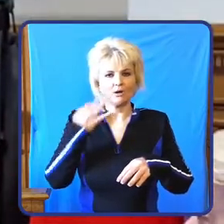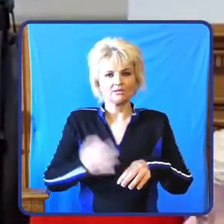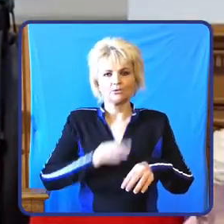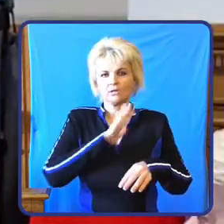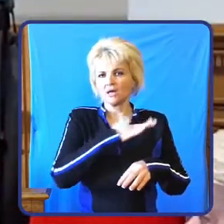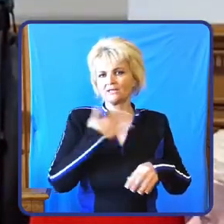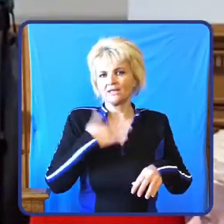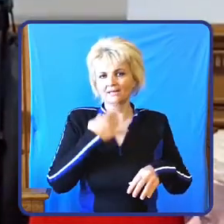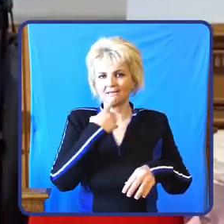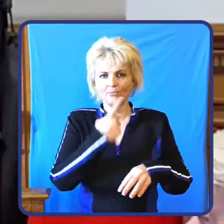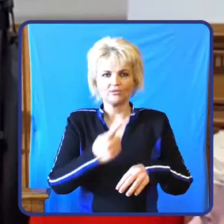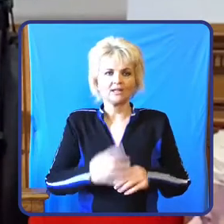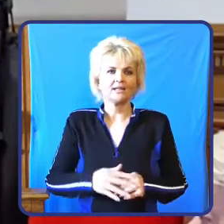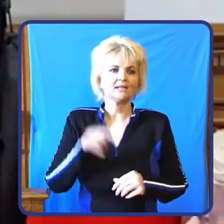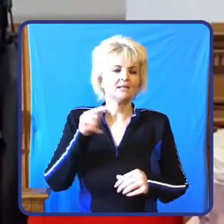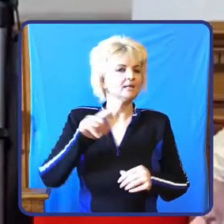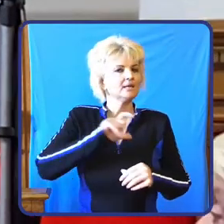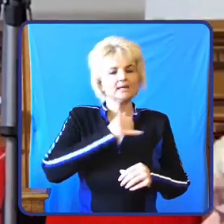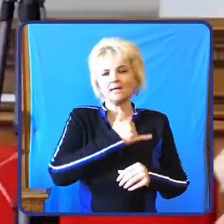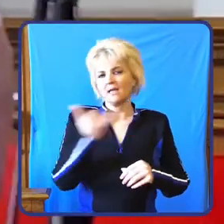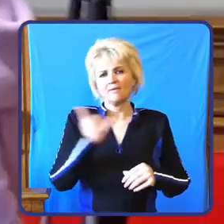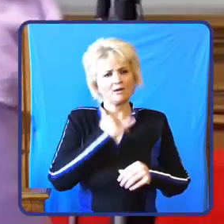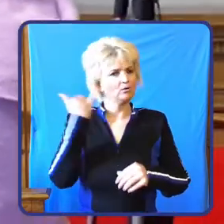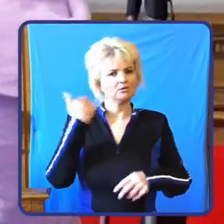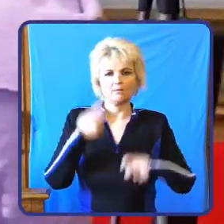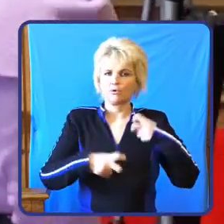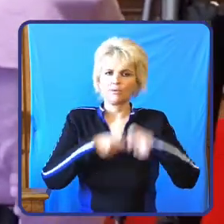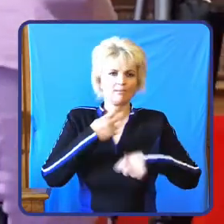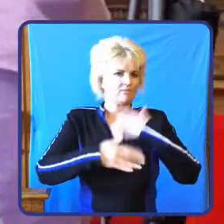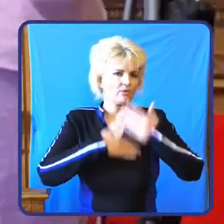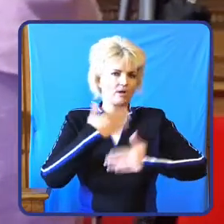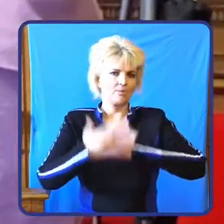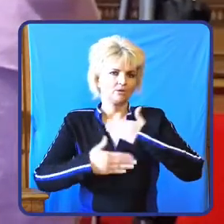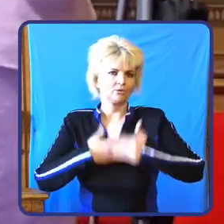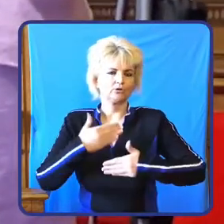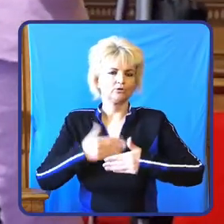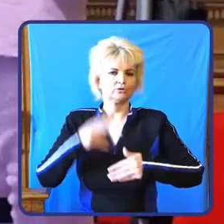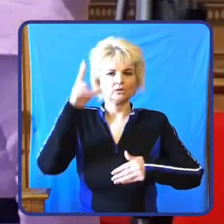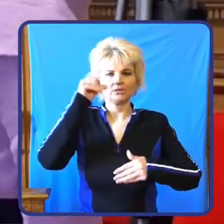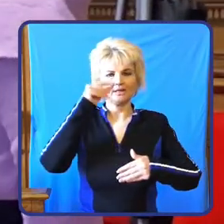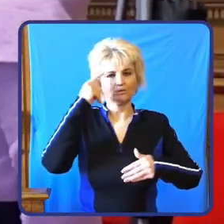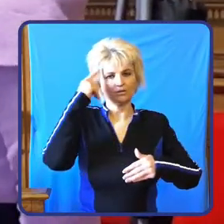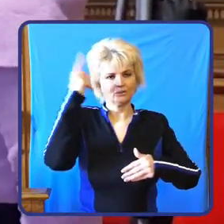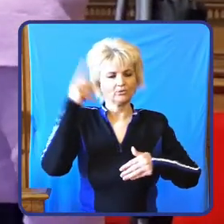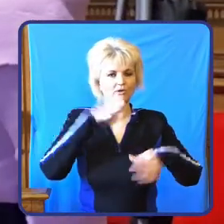mondani, hogy ez már évek óta fennálló probléma, és úgy a rendőrség is tud róla,